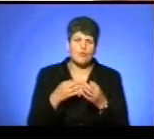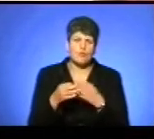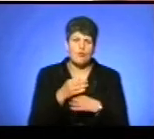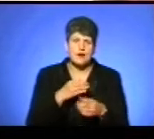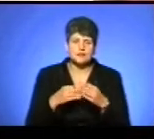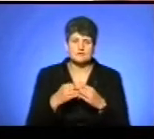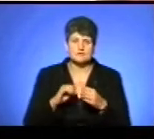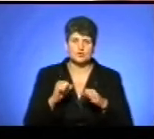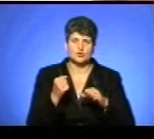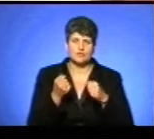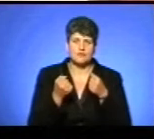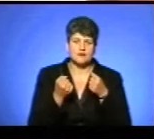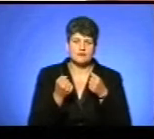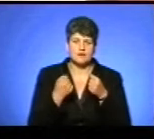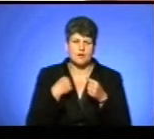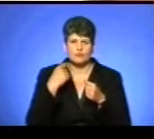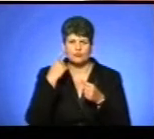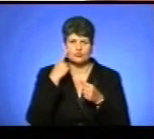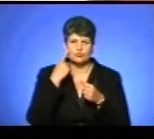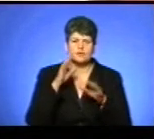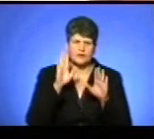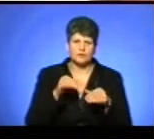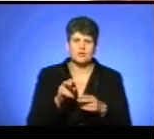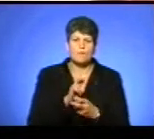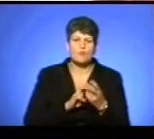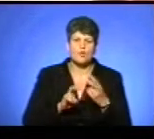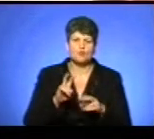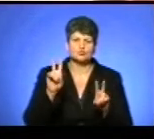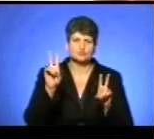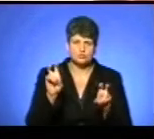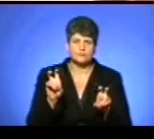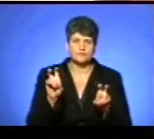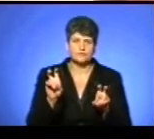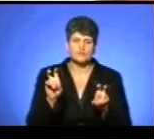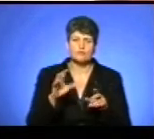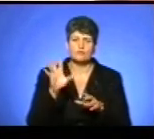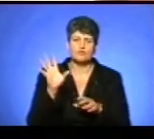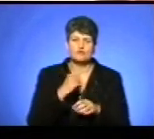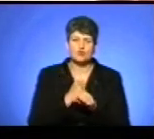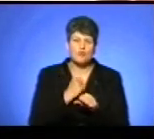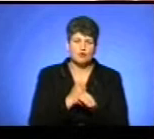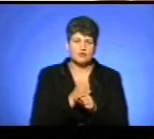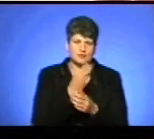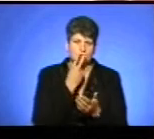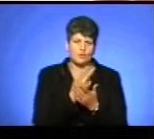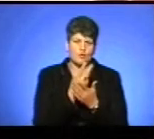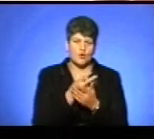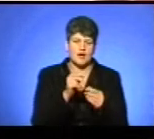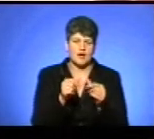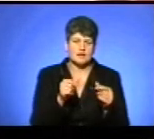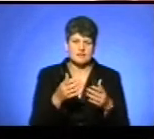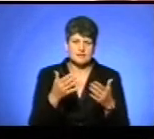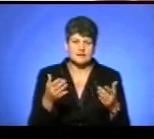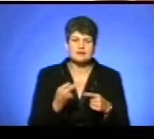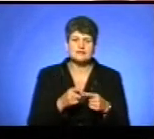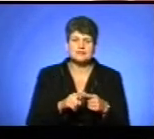бо тут занадто плоско. Ну, я подумав і вирішив, хай буде «Пошук», бо всі роботи, які представлені, це роботи, в яких